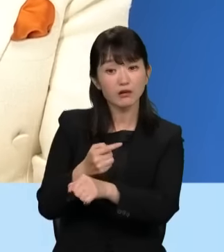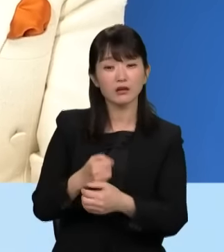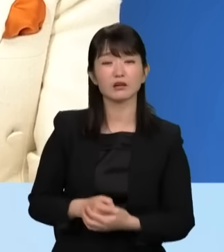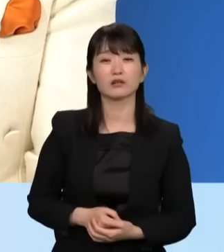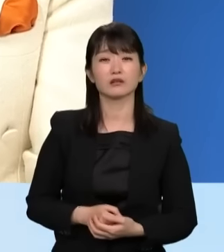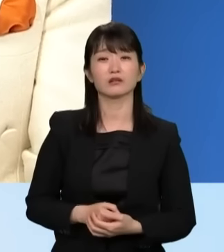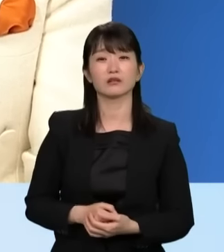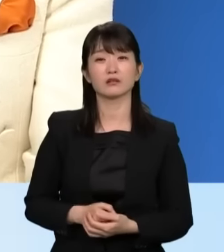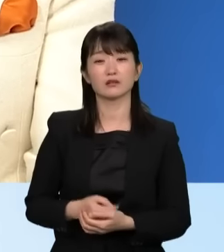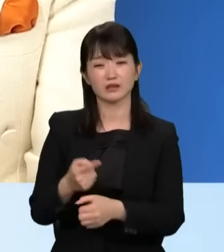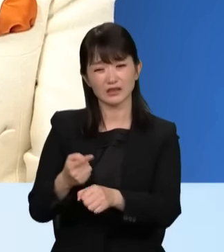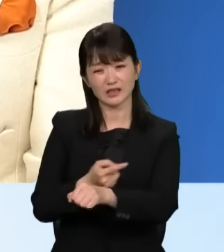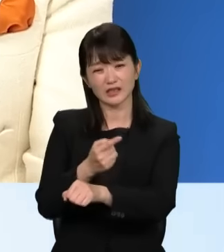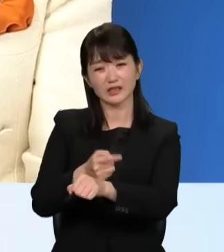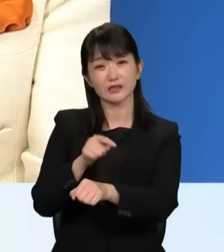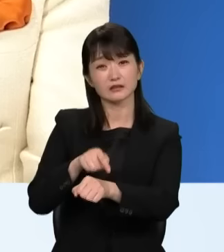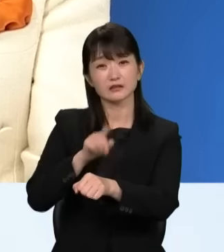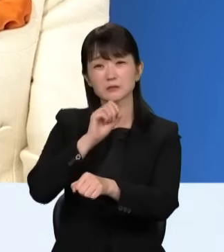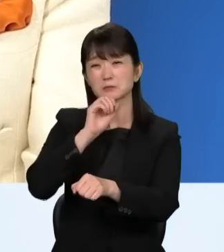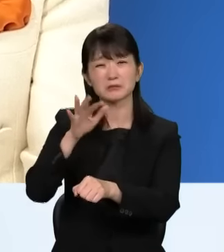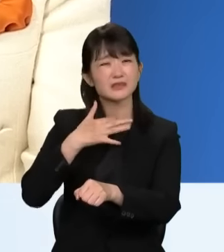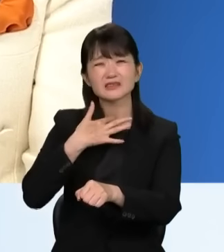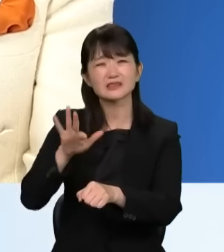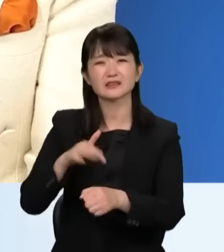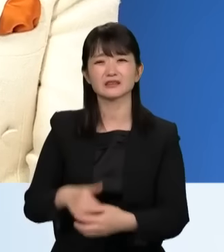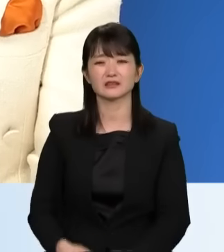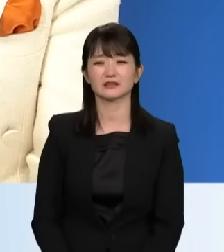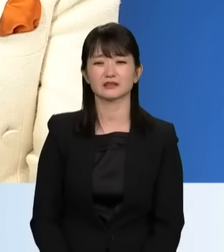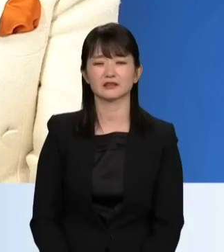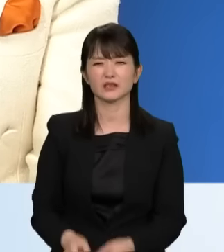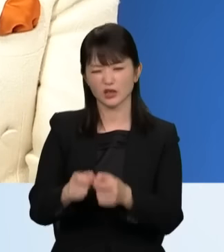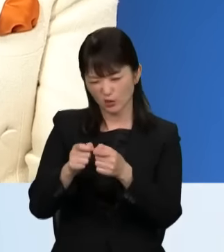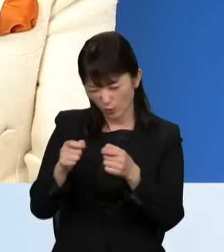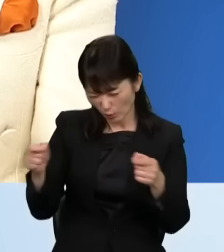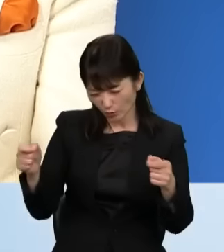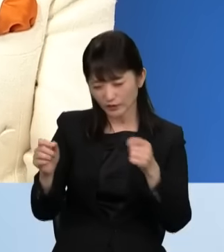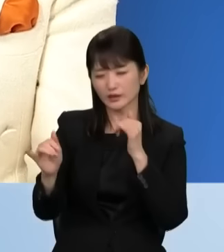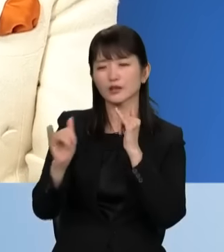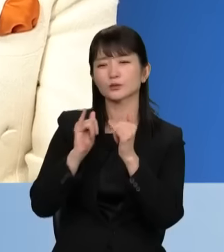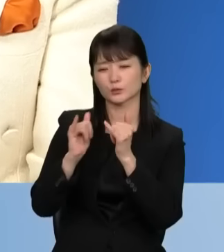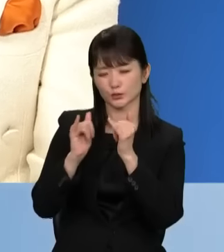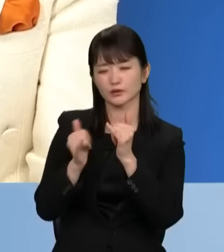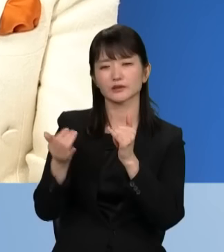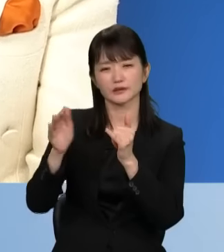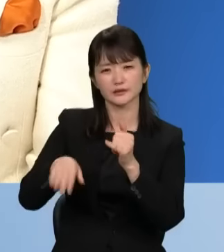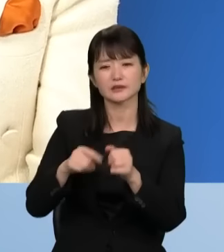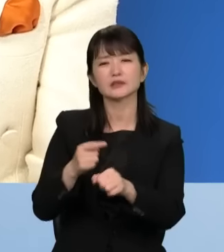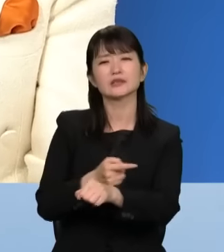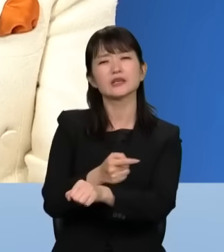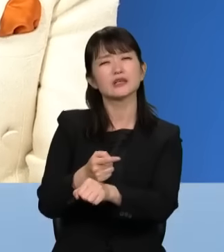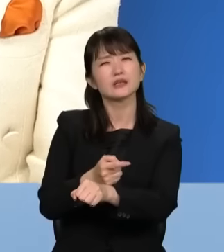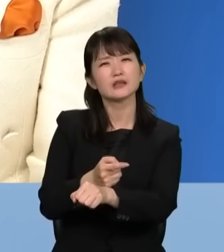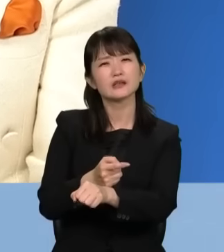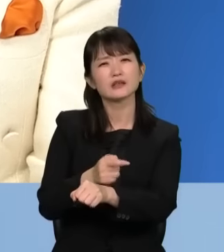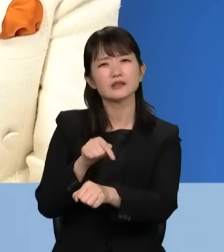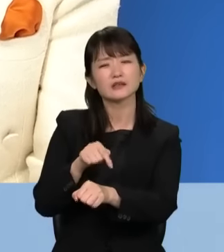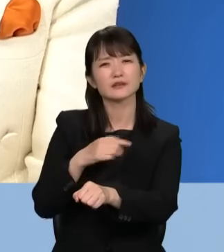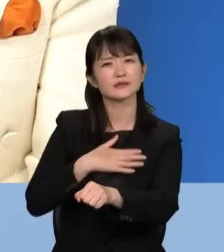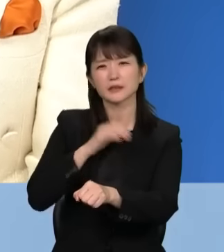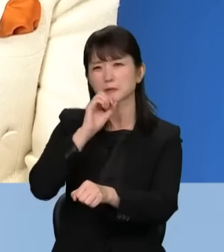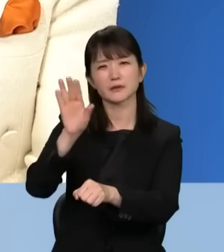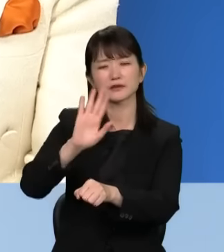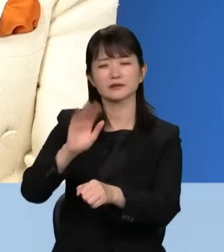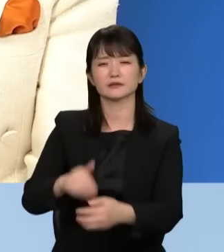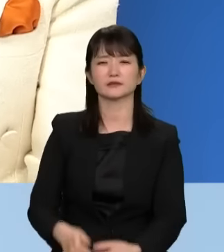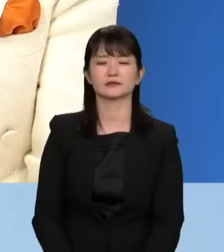한 시간이라는 단어를 전 얘기한 적은 없습니다 뭐 오랫동안 통화를 하기는 했습니다만 한 시간도 제가 말한 것은